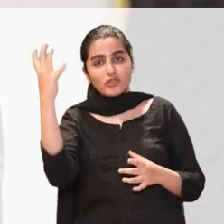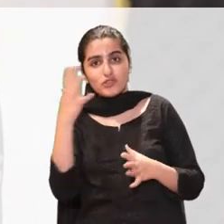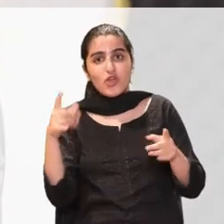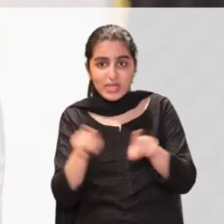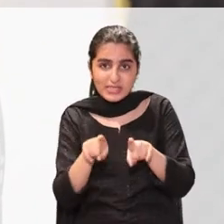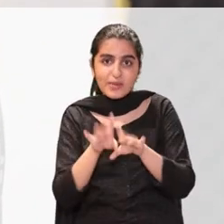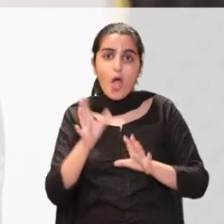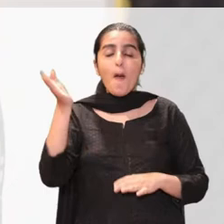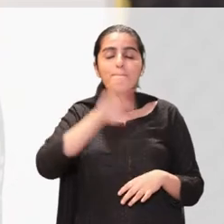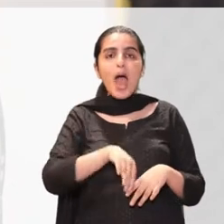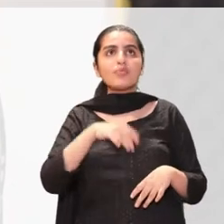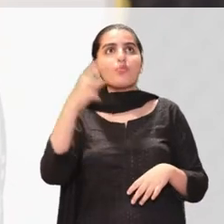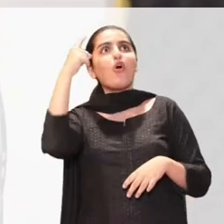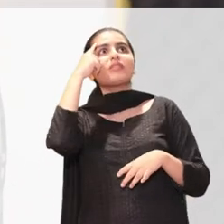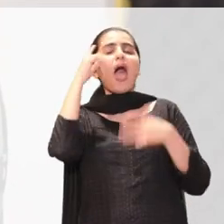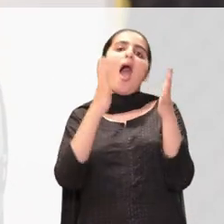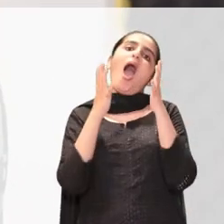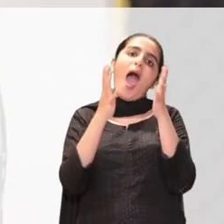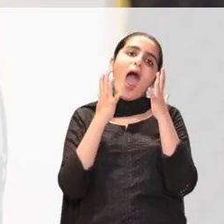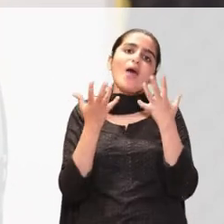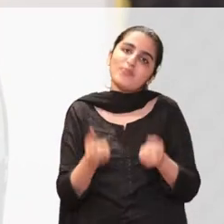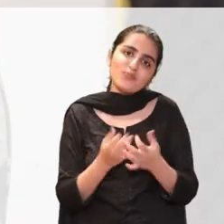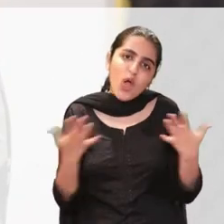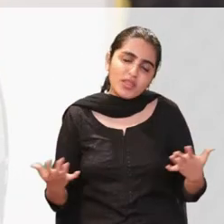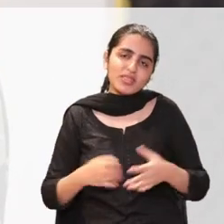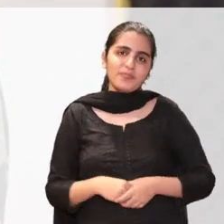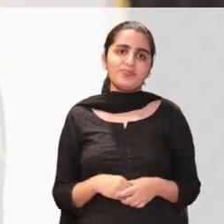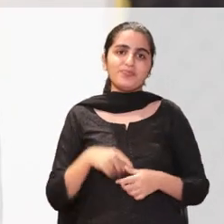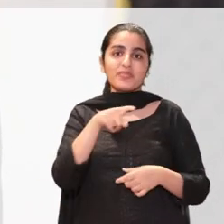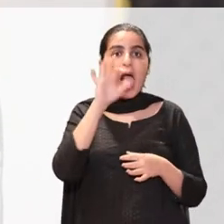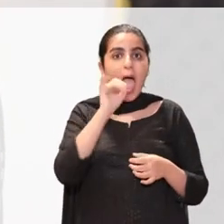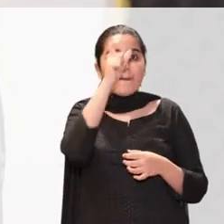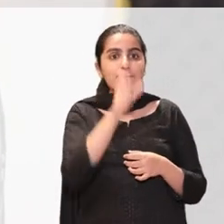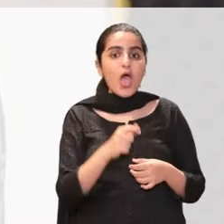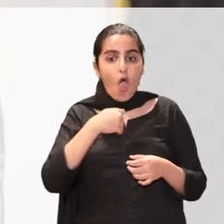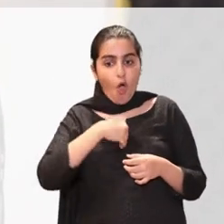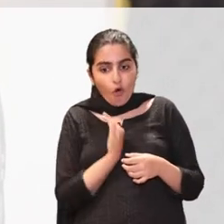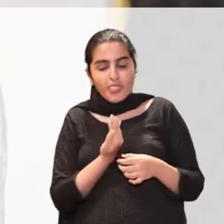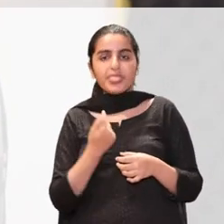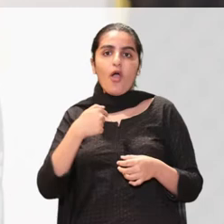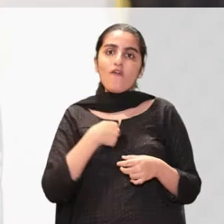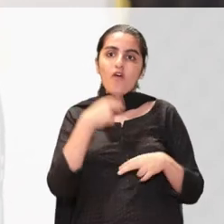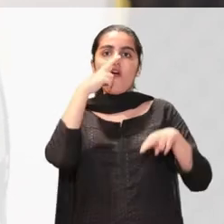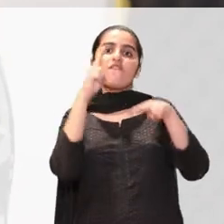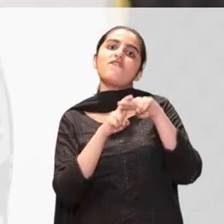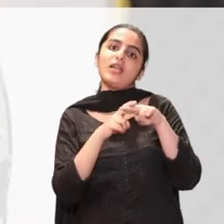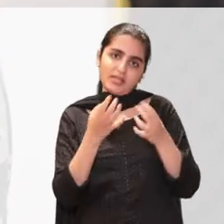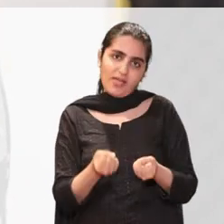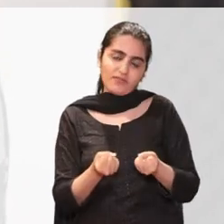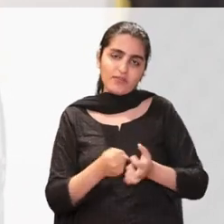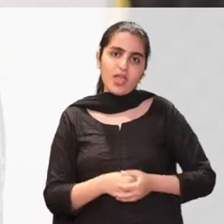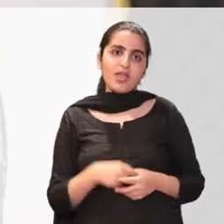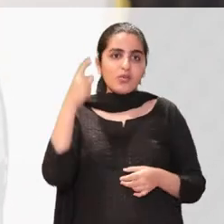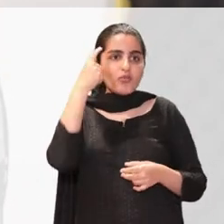इतनी के आप बिल्कुल ना करें ना रे ना रे ना